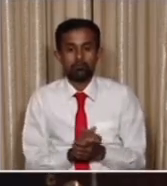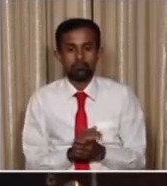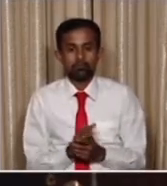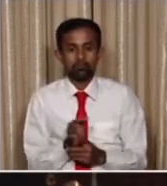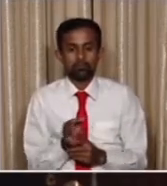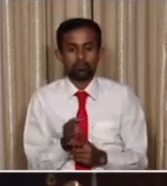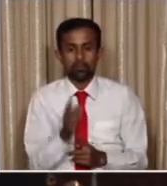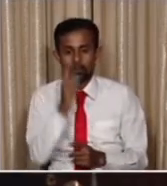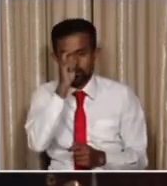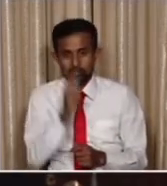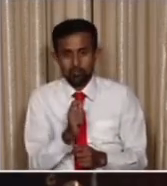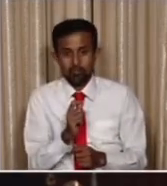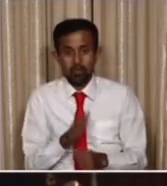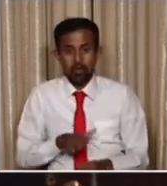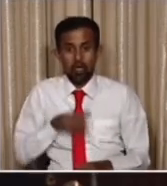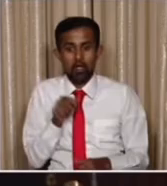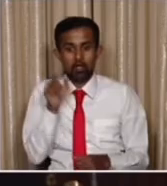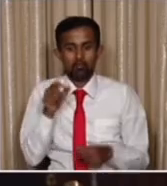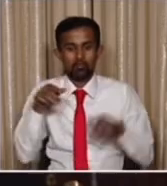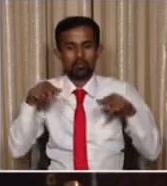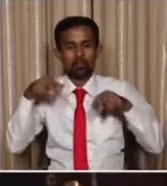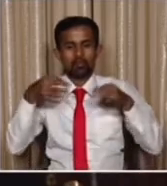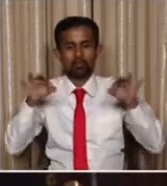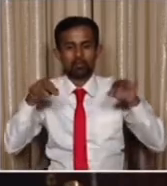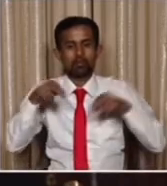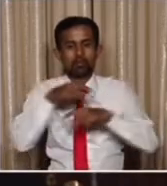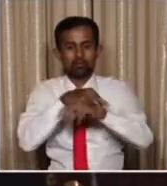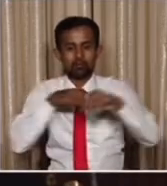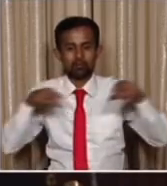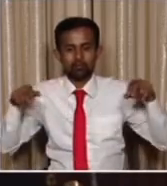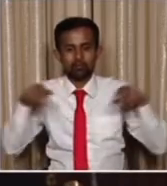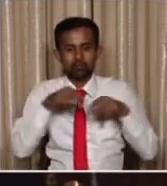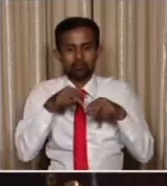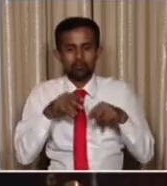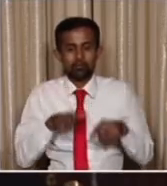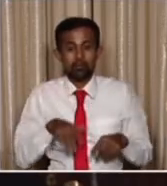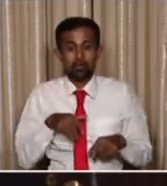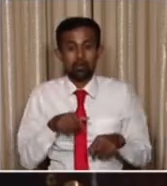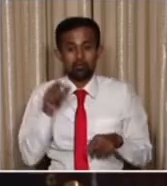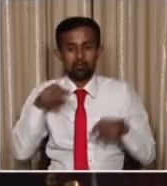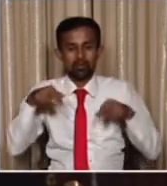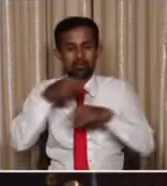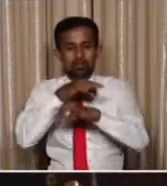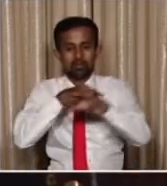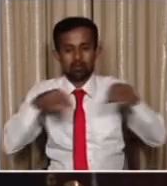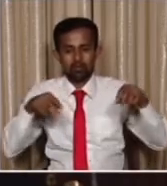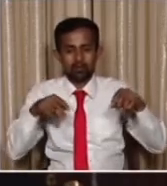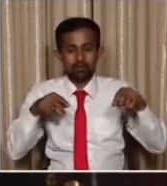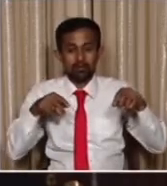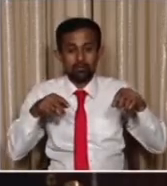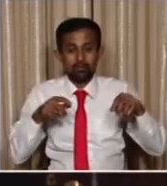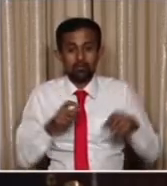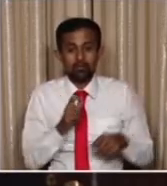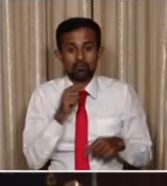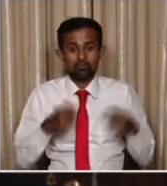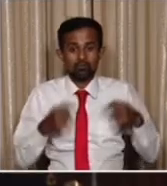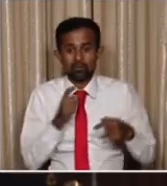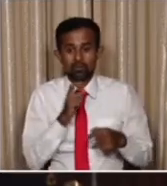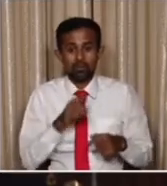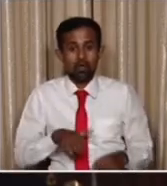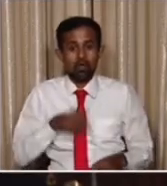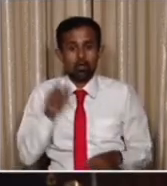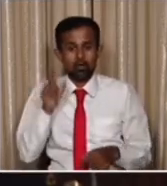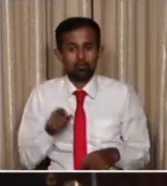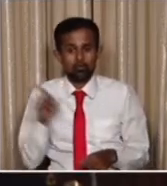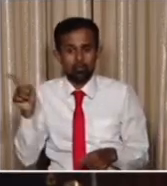සභාපතිතුමනි මහා මොලකාරයෝ නිදැල්ල හැසිරෙනවා. මහා මොලකාරයෝ නිදැල්ල හැසිරෙනවා. විත්තිය නීතිඥයා කියනවා මහා